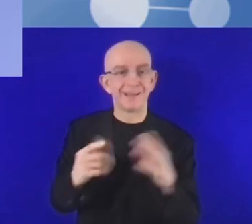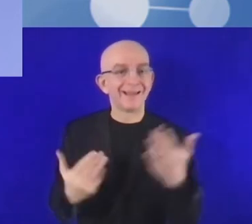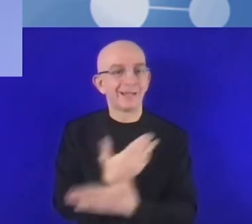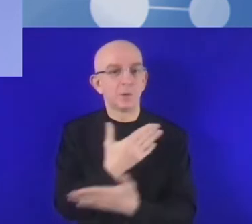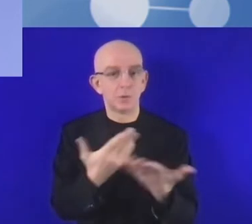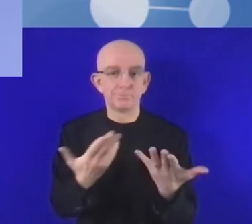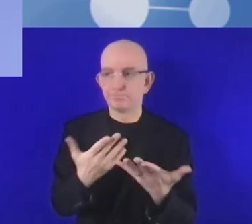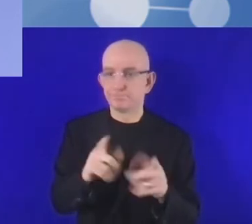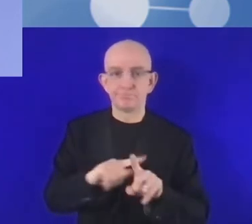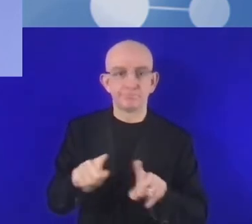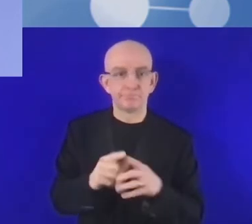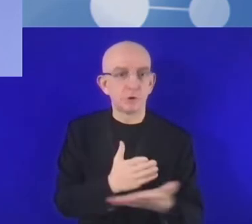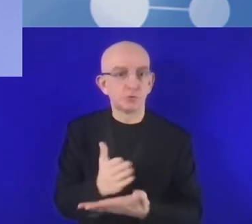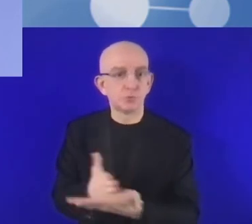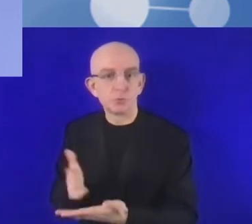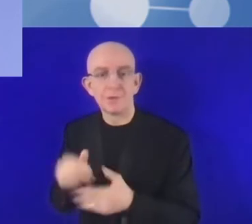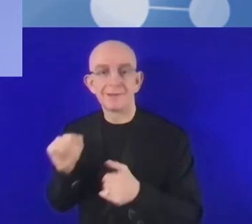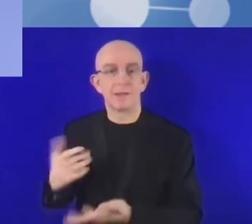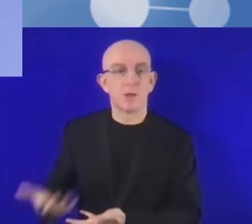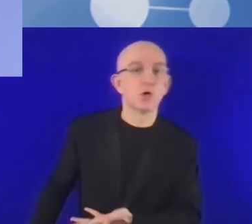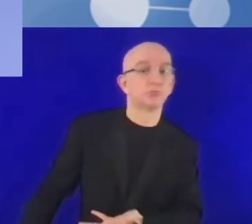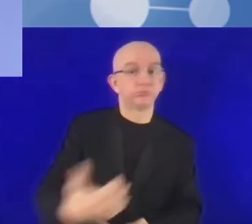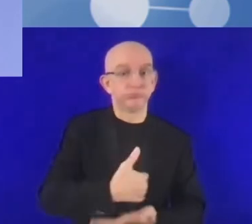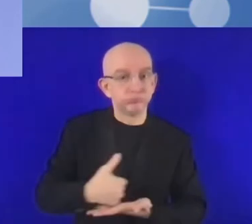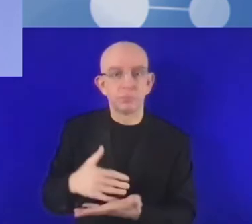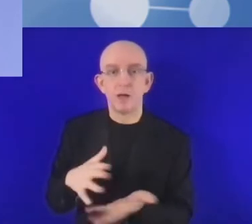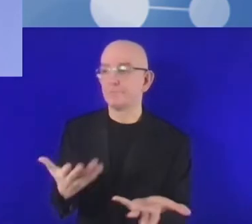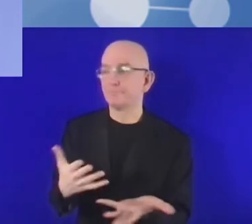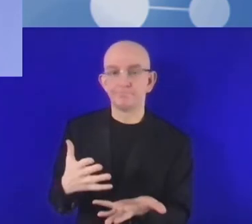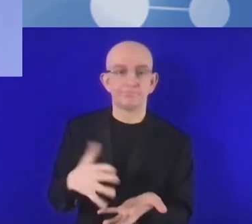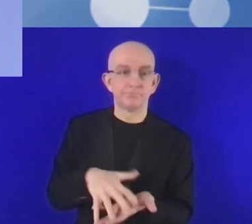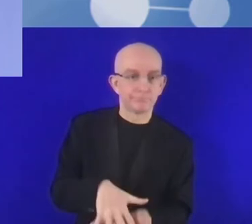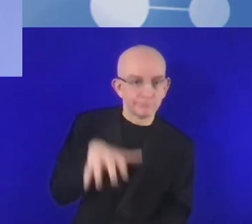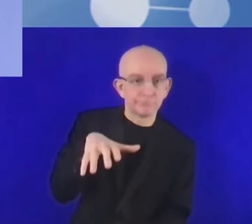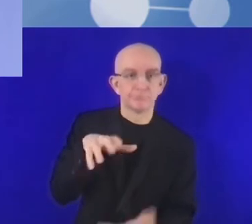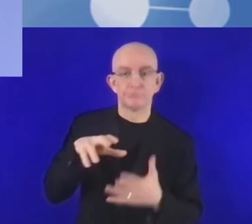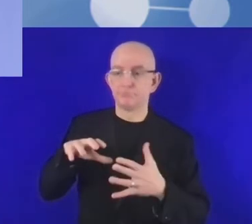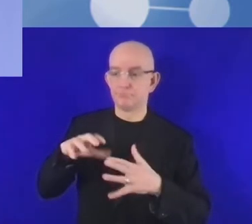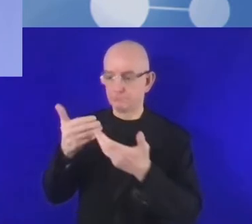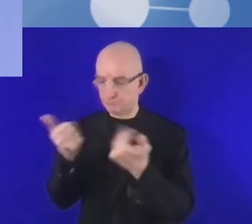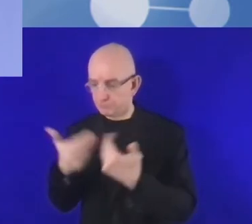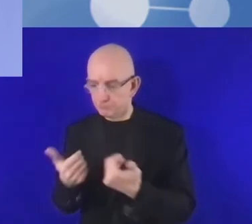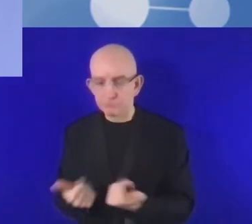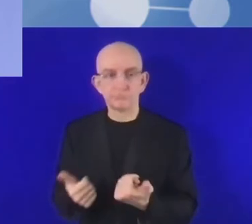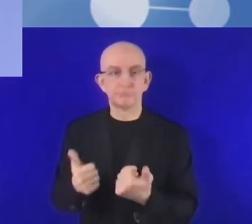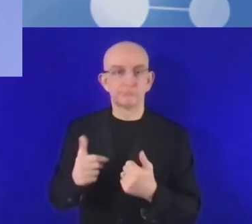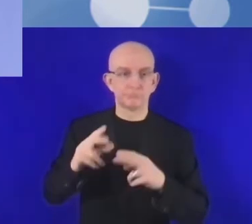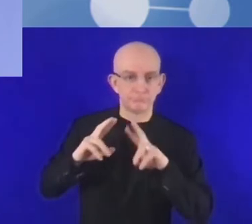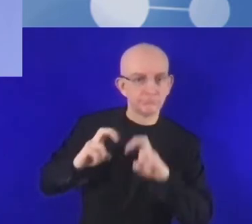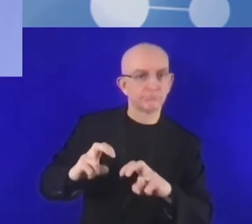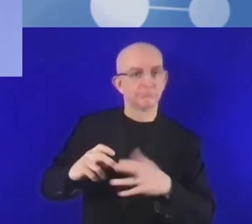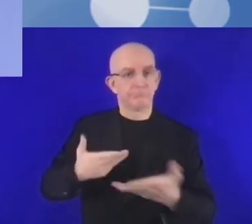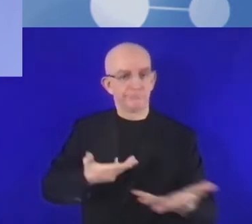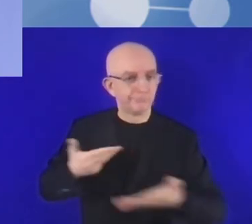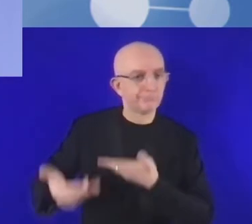具来够使这些数据能够收集、处理和储存，对国家提供很好的帮